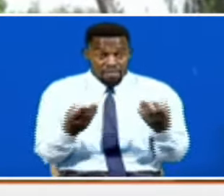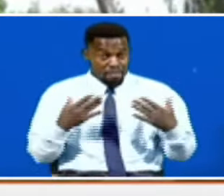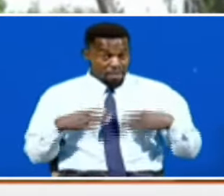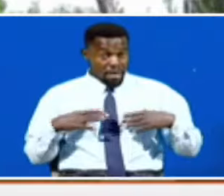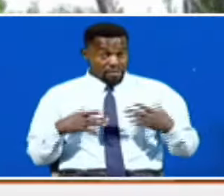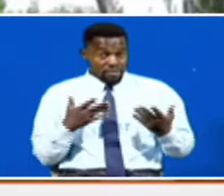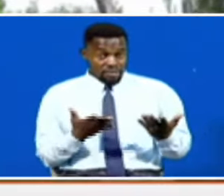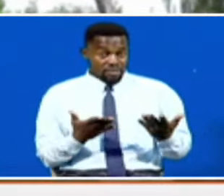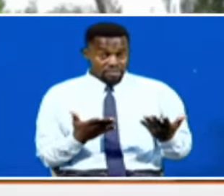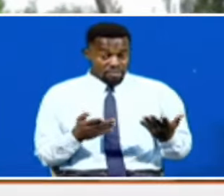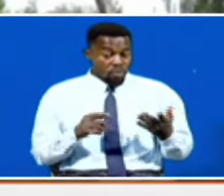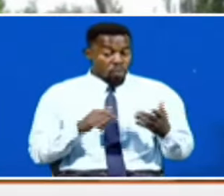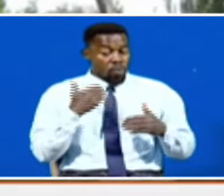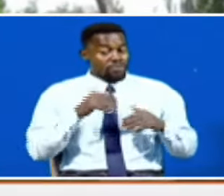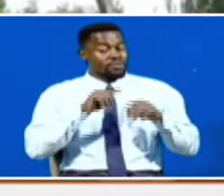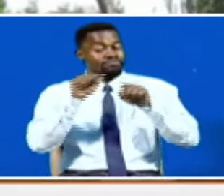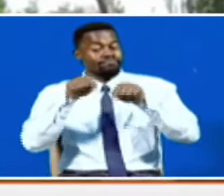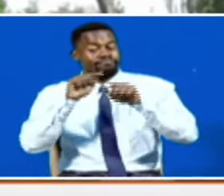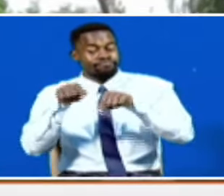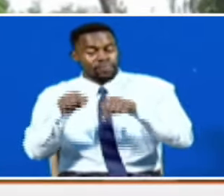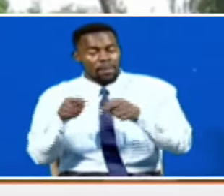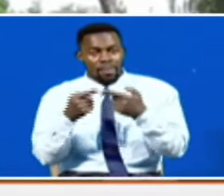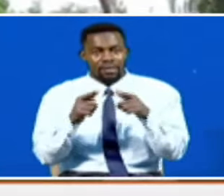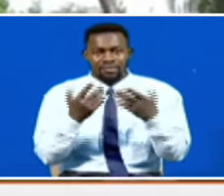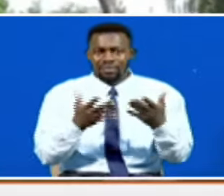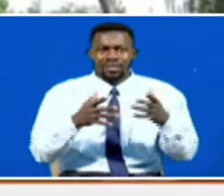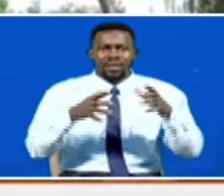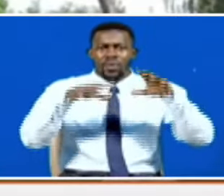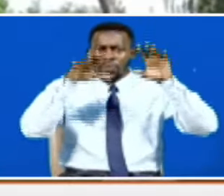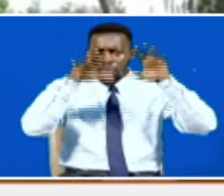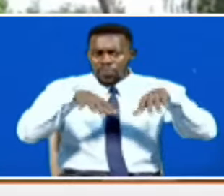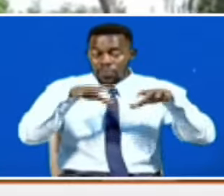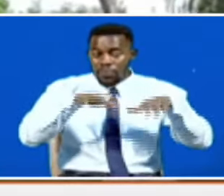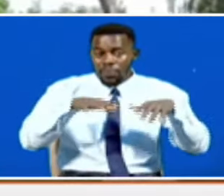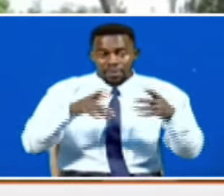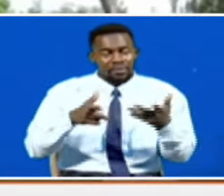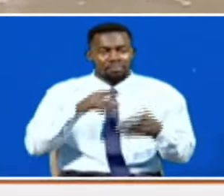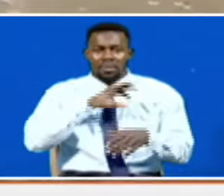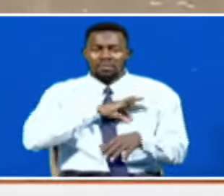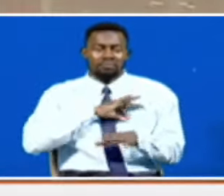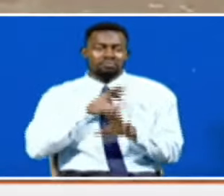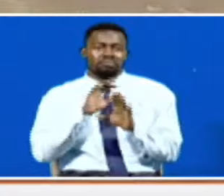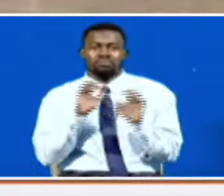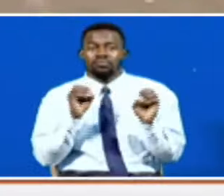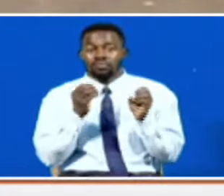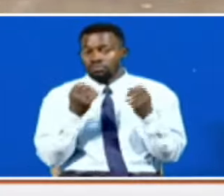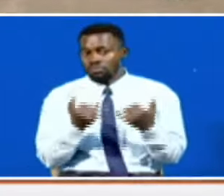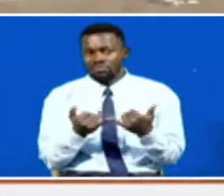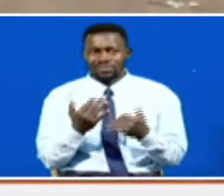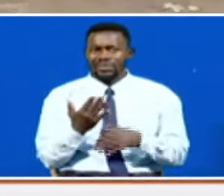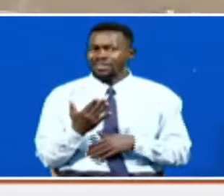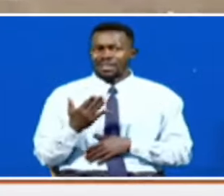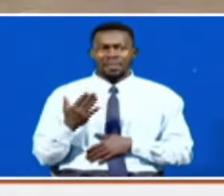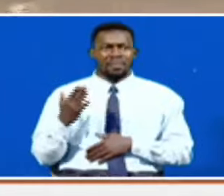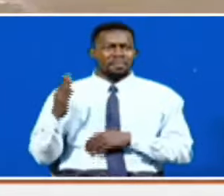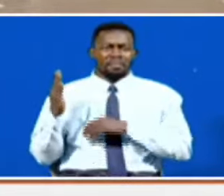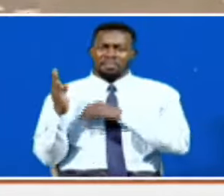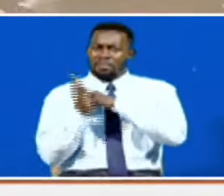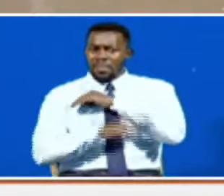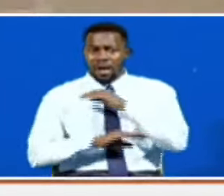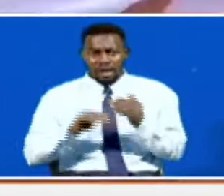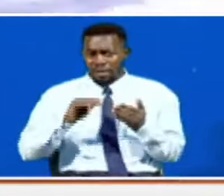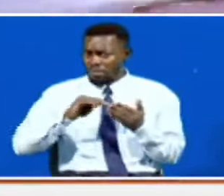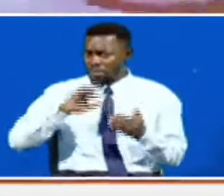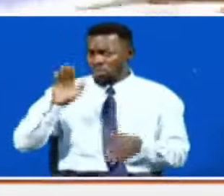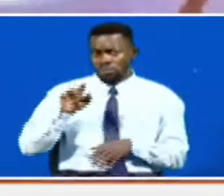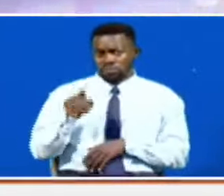lakini kwa sababu ya mafuriko watu wamepoteza kazi, mapato na hata maisha. Kero ya mafuriko hapa si tukio geni,